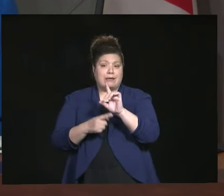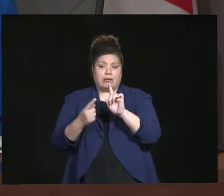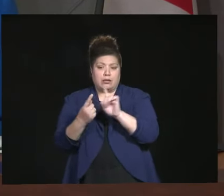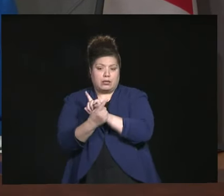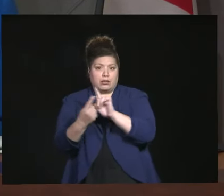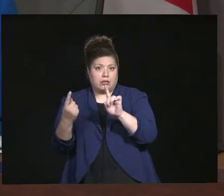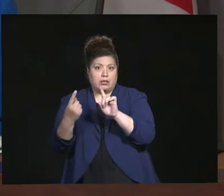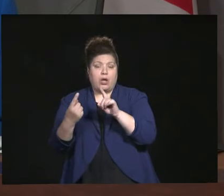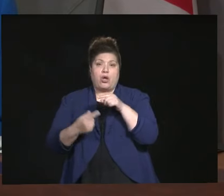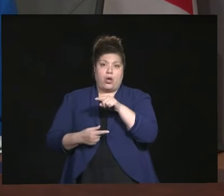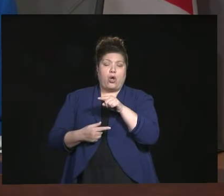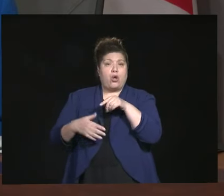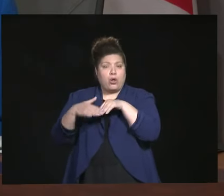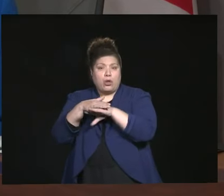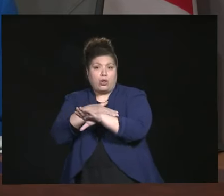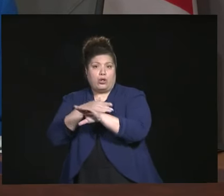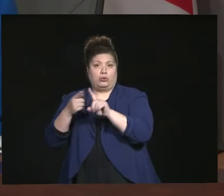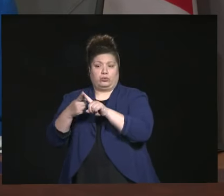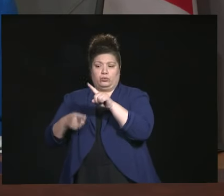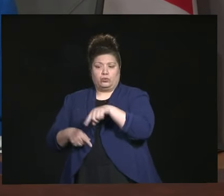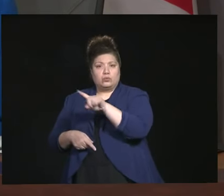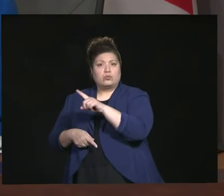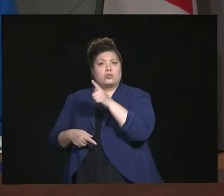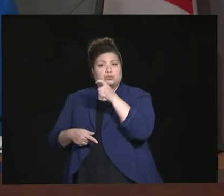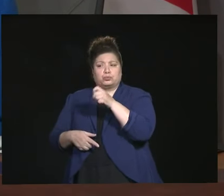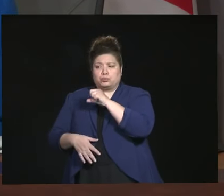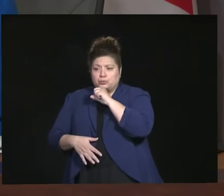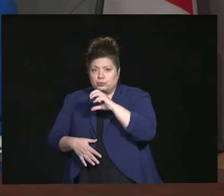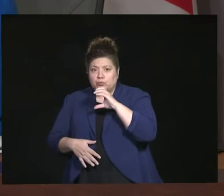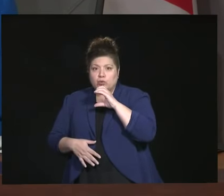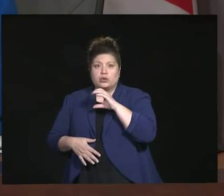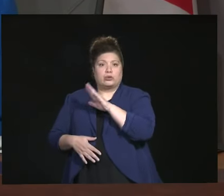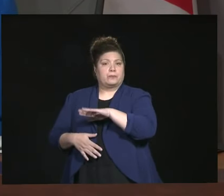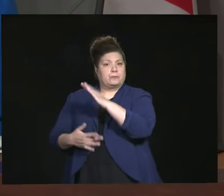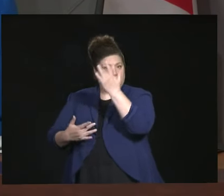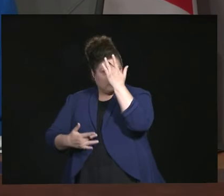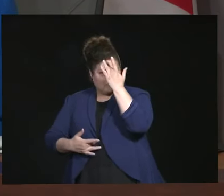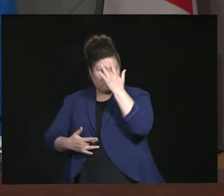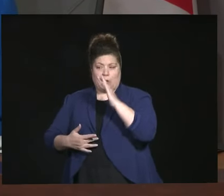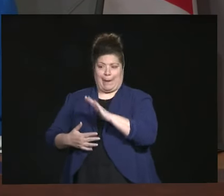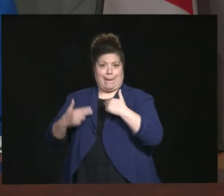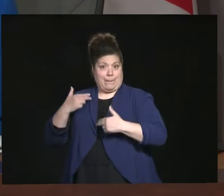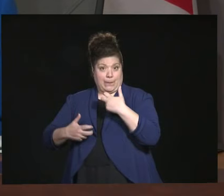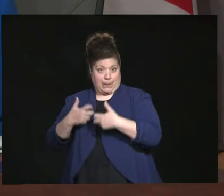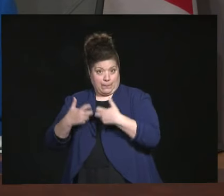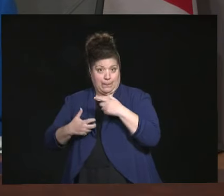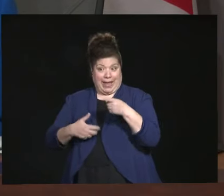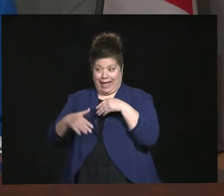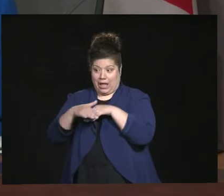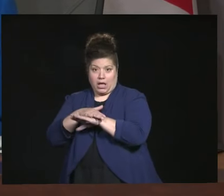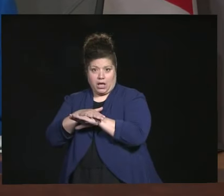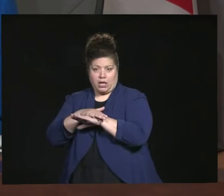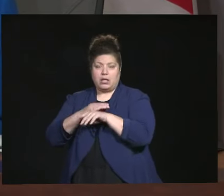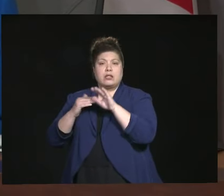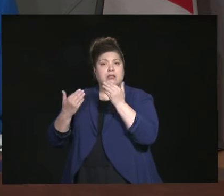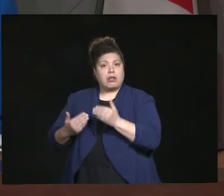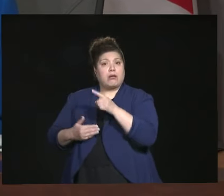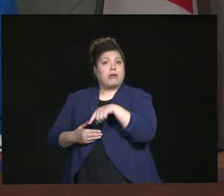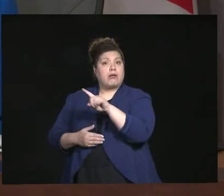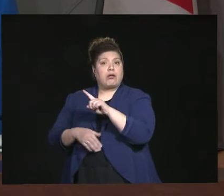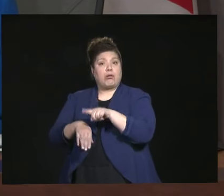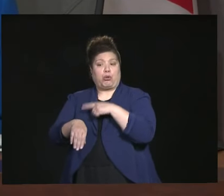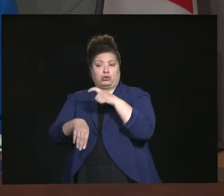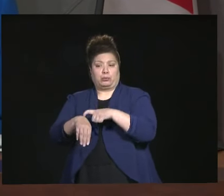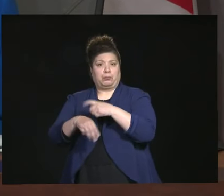d'éclosions dans les établissements de soins de longue durée, des collectivités de Premières Nations et Inuits et dans les